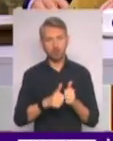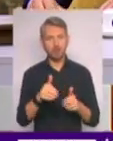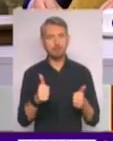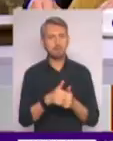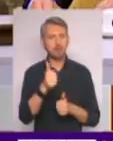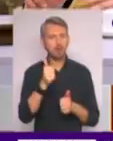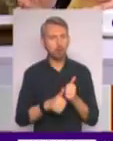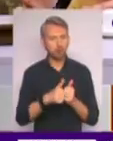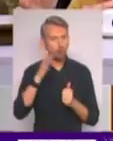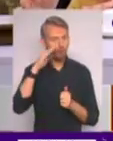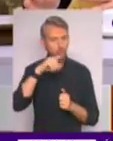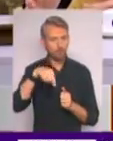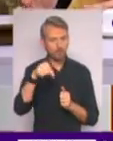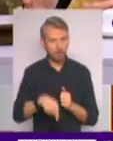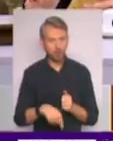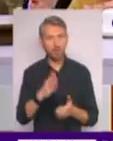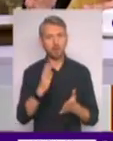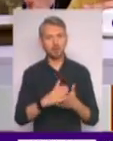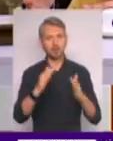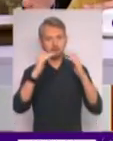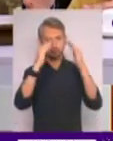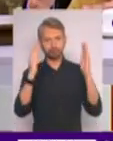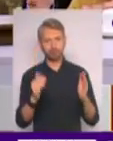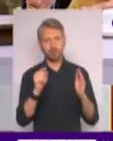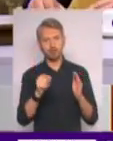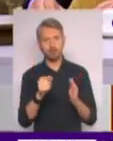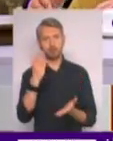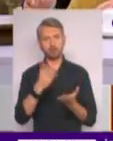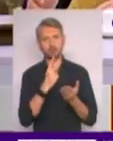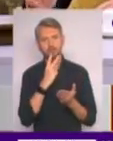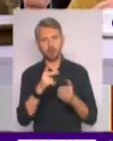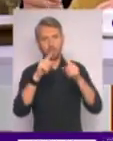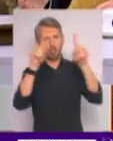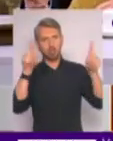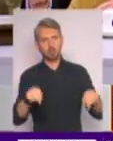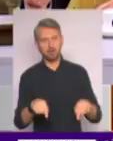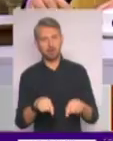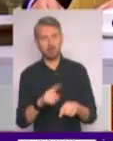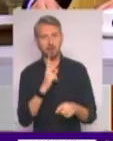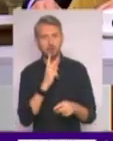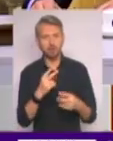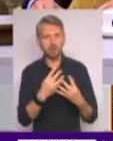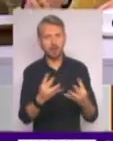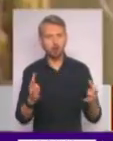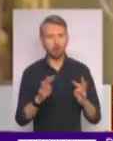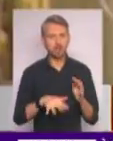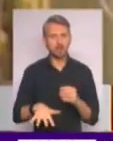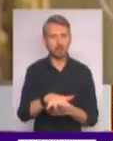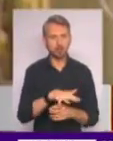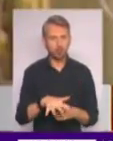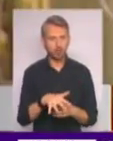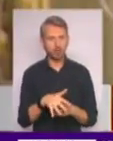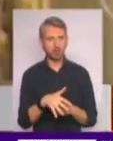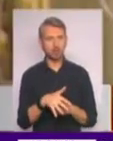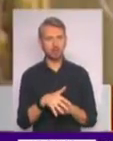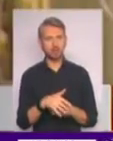біля кожного бювету є павільйон свердловин, і це можливо спостерігати наочно і бачити, що загорожена територія з бювету, біля бювету